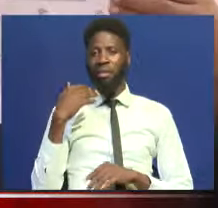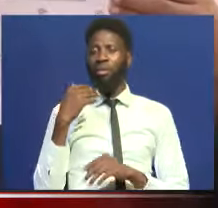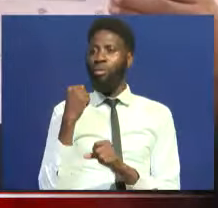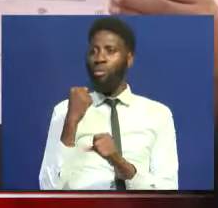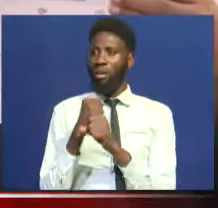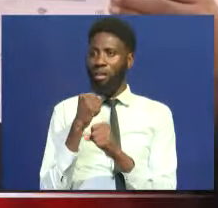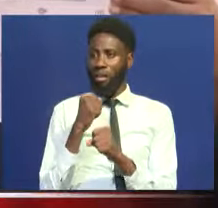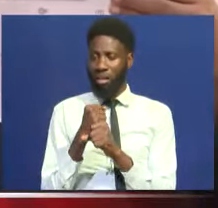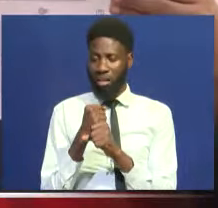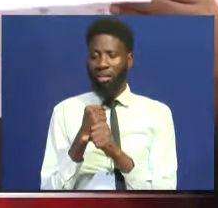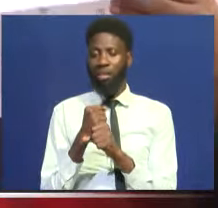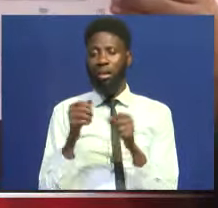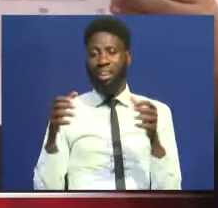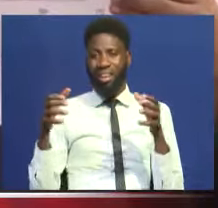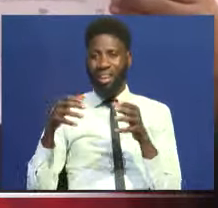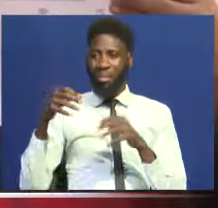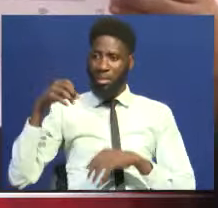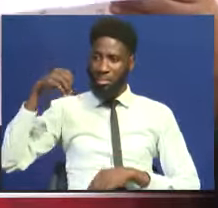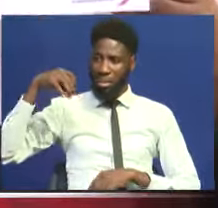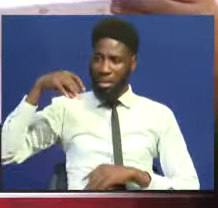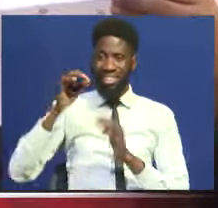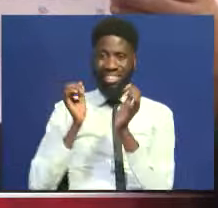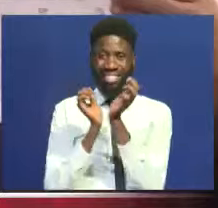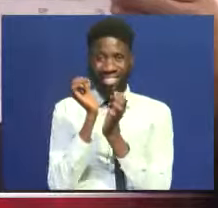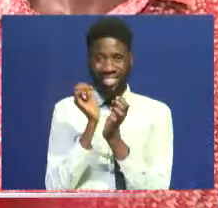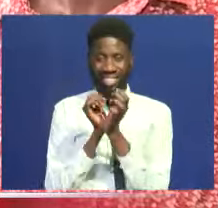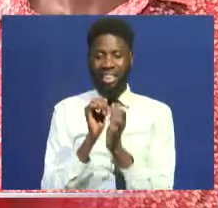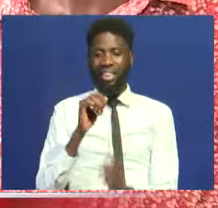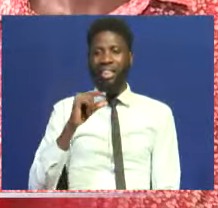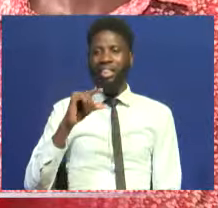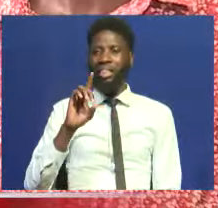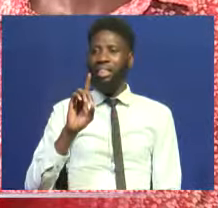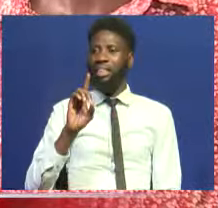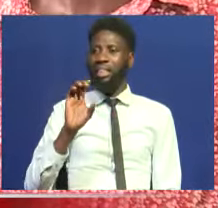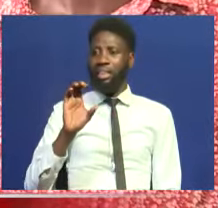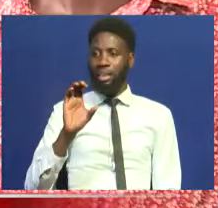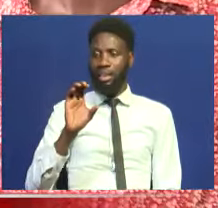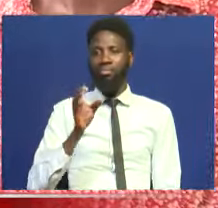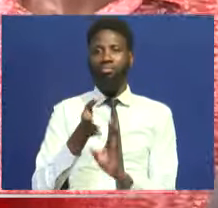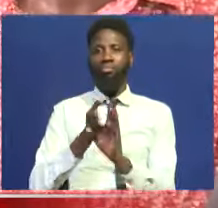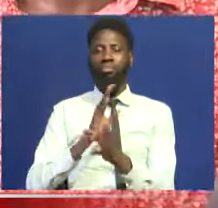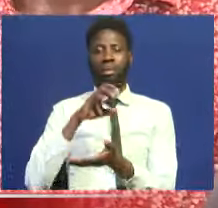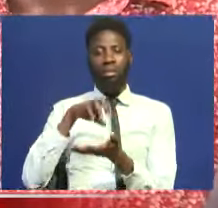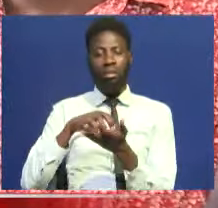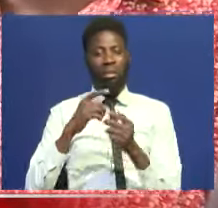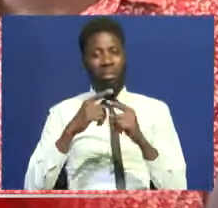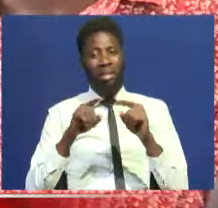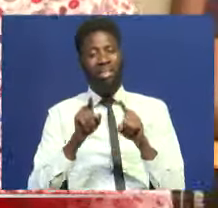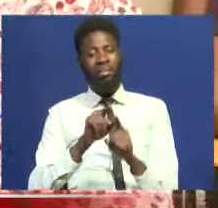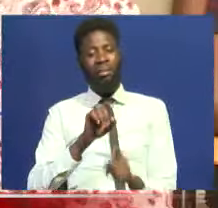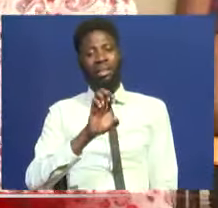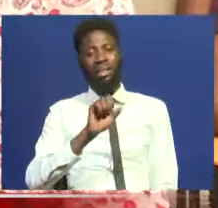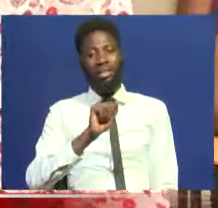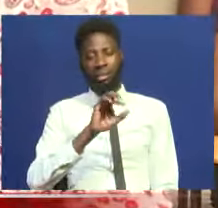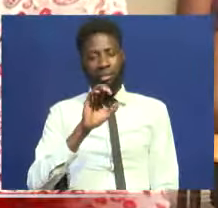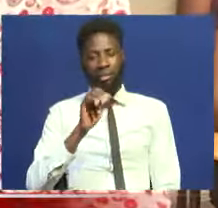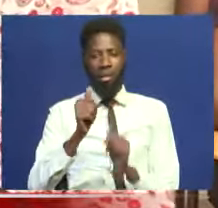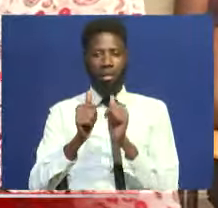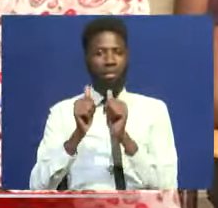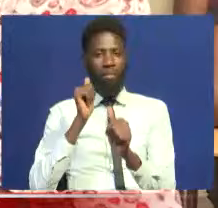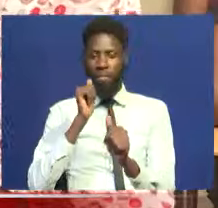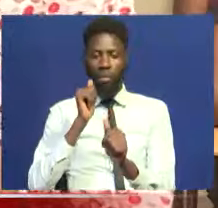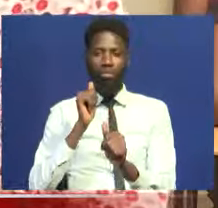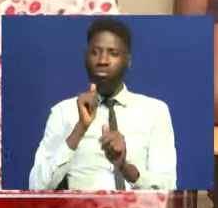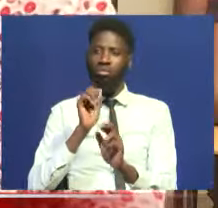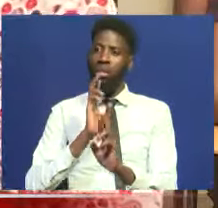kuzalisha kawi kutokana na mvuke wa ardhi GDC. Tume ya EACC hata hivyo ilipinga nia ya kuondoa mashtaka